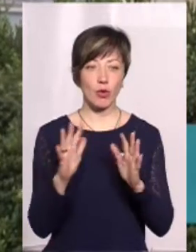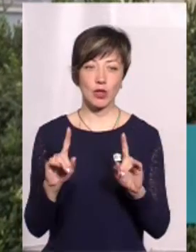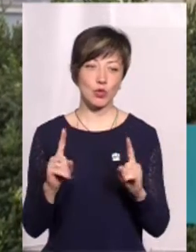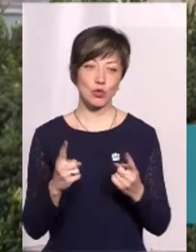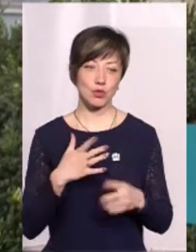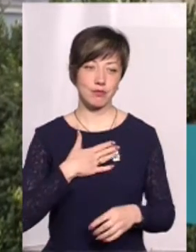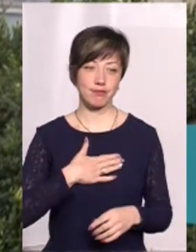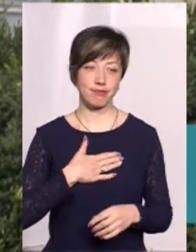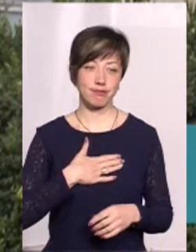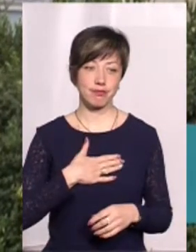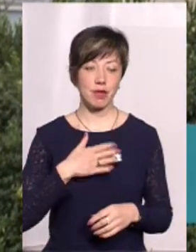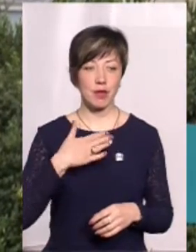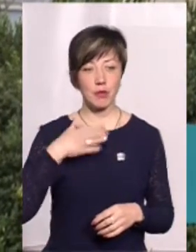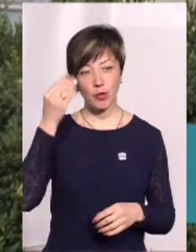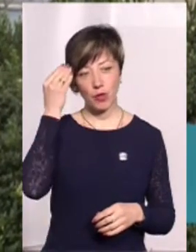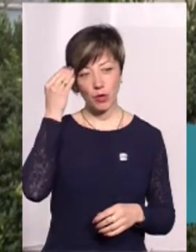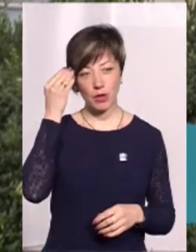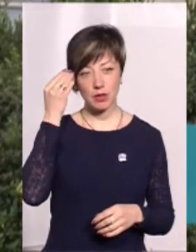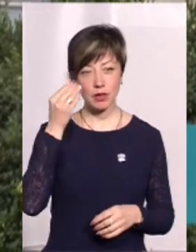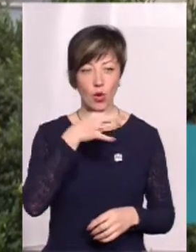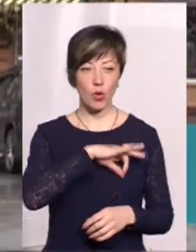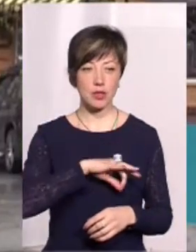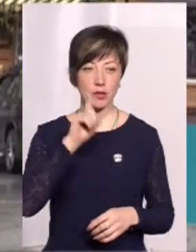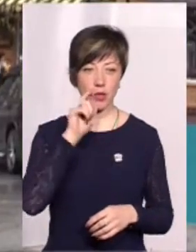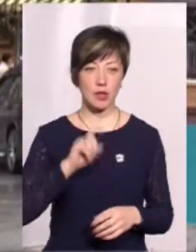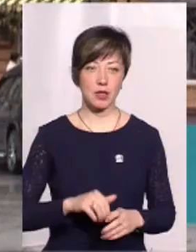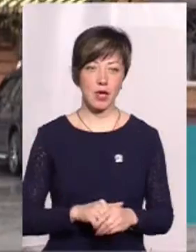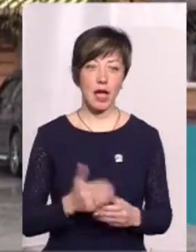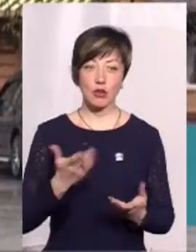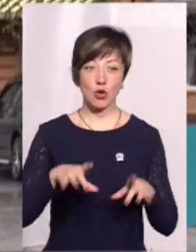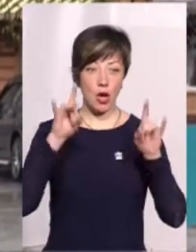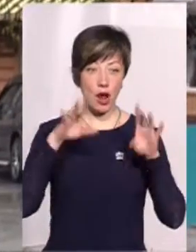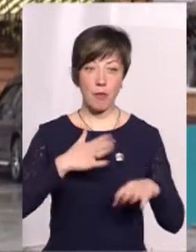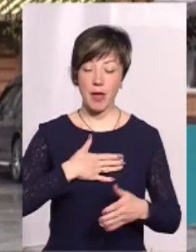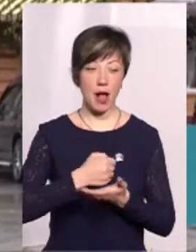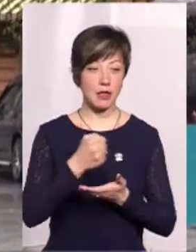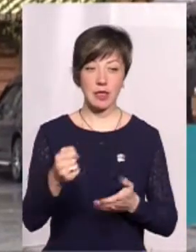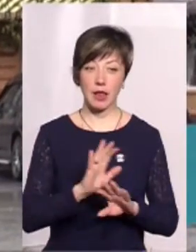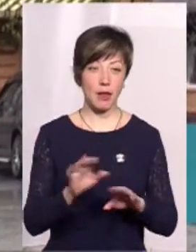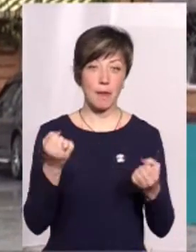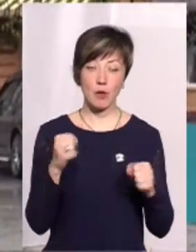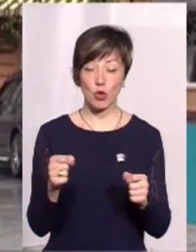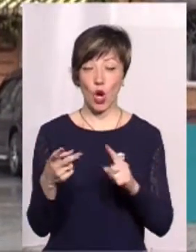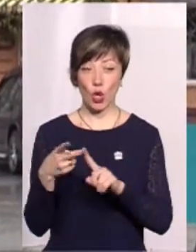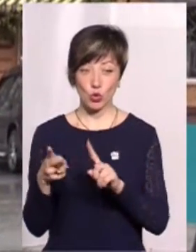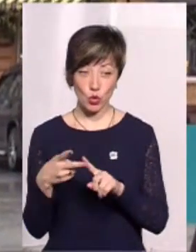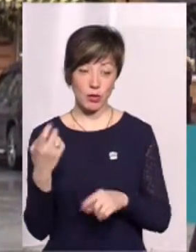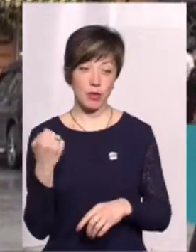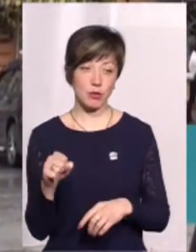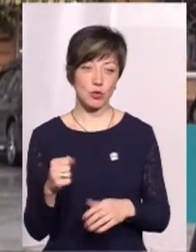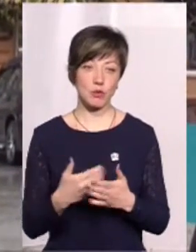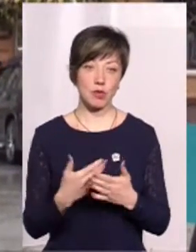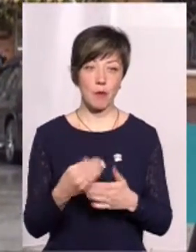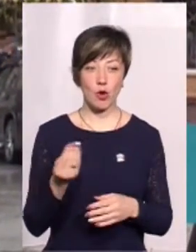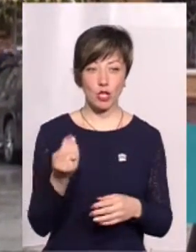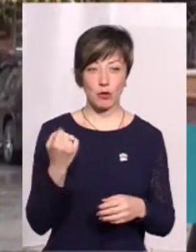буде, на мій погляд, корисний для України. Ну, якщо раптом мій кандидат не переможе, переможе Петро Порошенко,